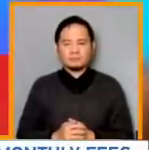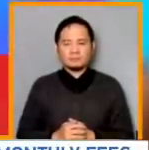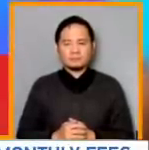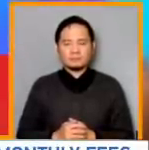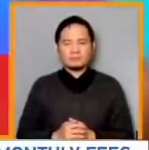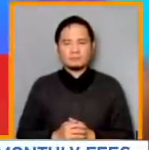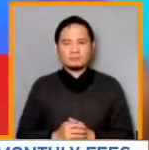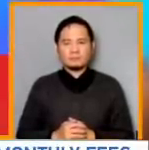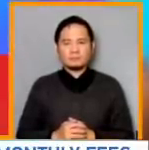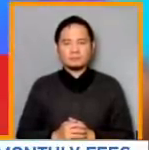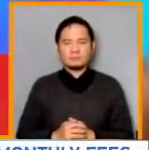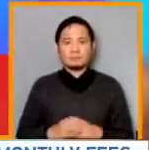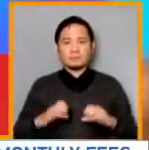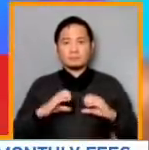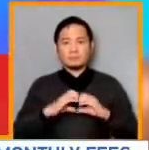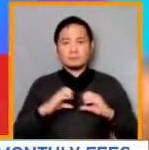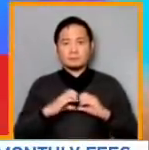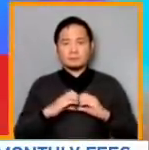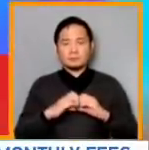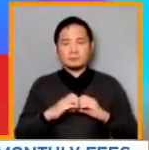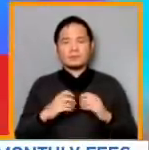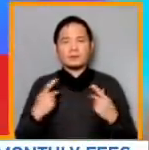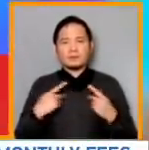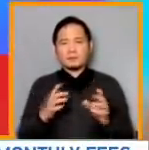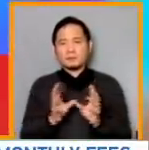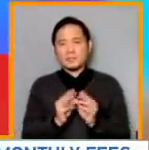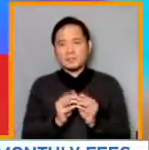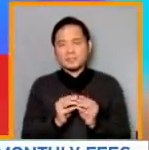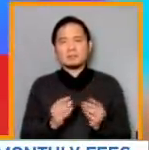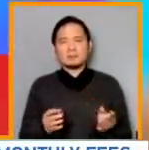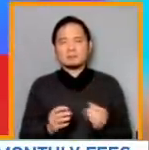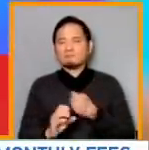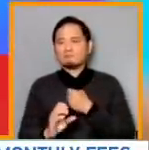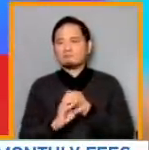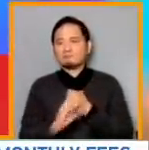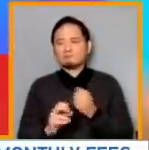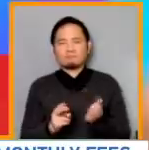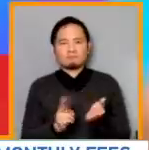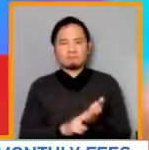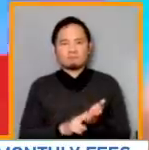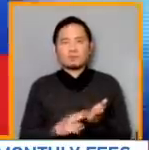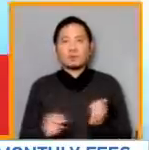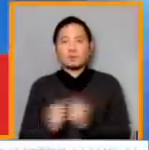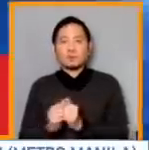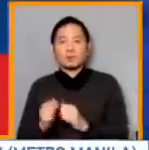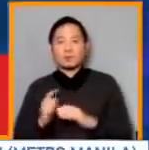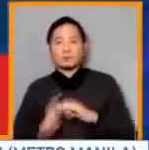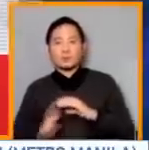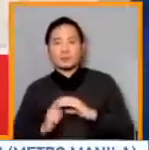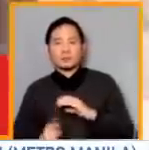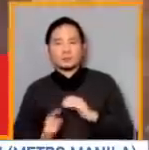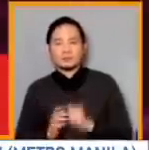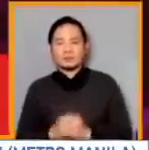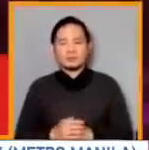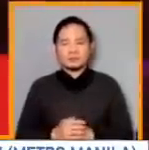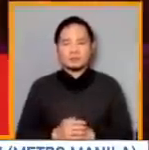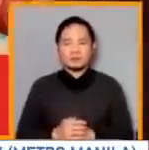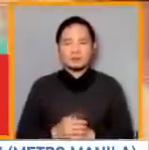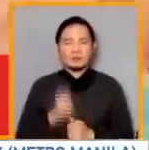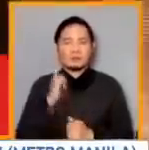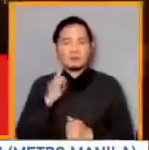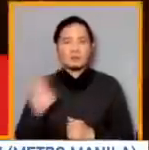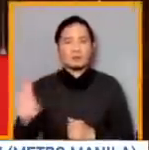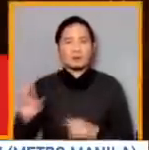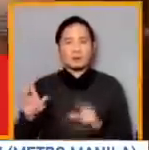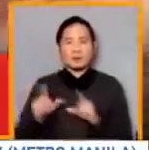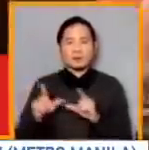Pinangunahan ng GMA Network ang makasaysayang contract signing kasama ang ABS-CBN para sa license ng ilan sa mga